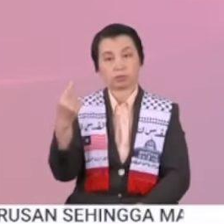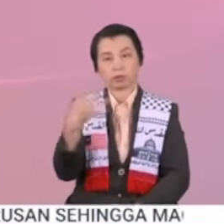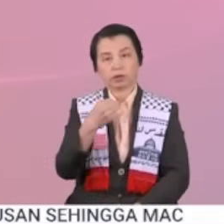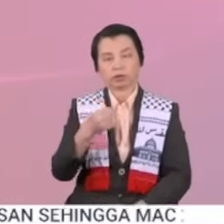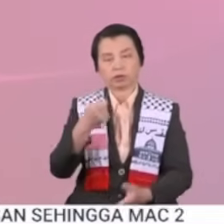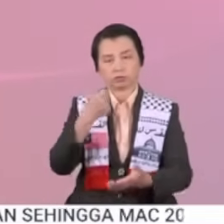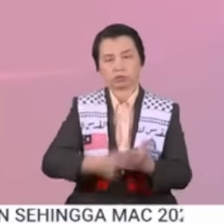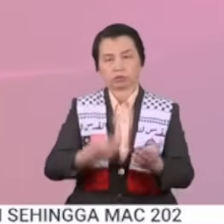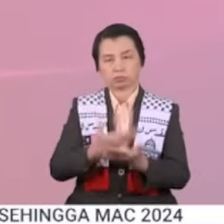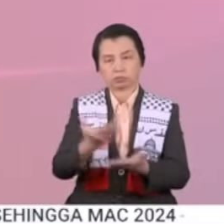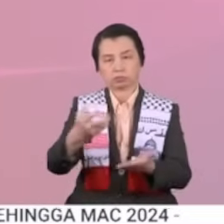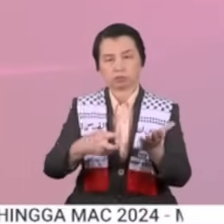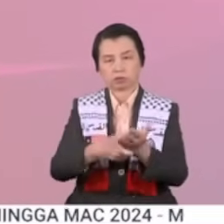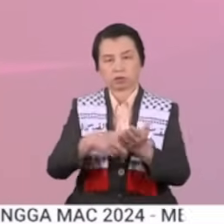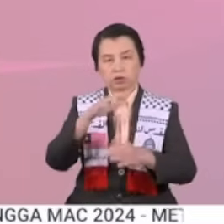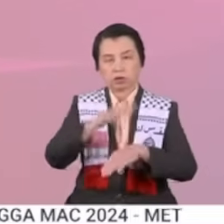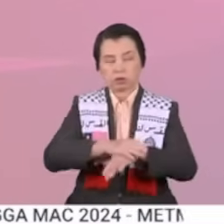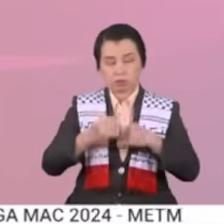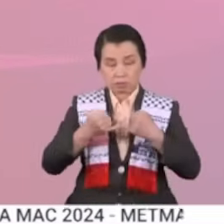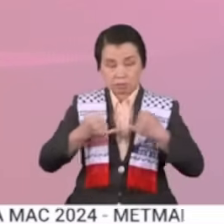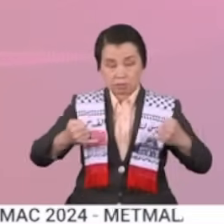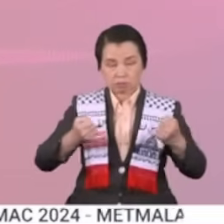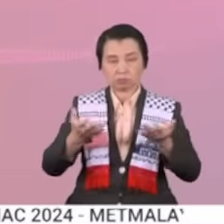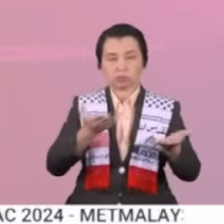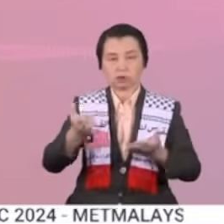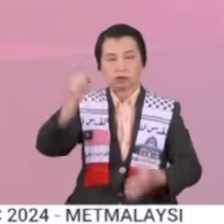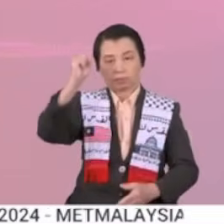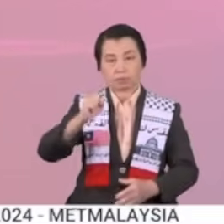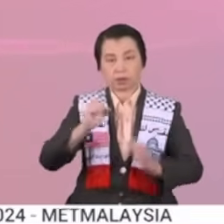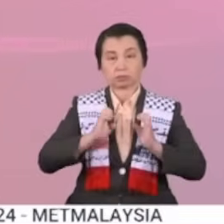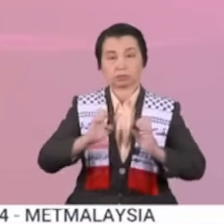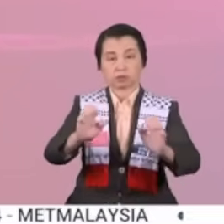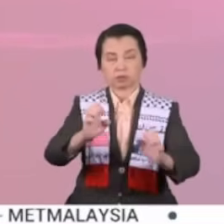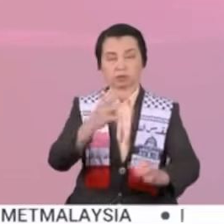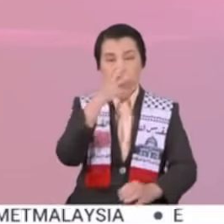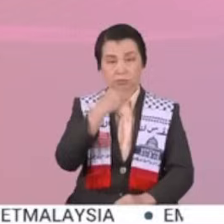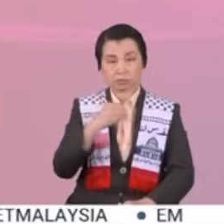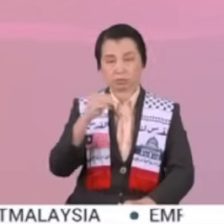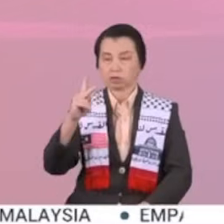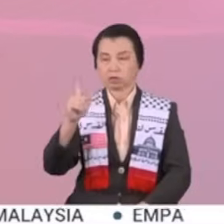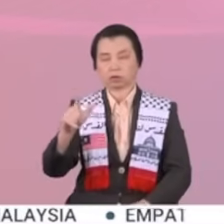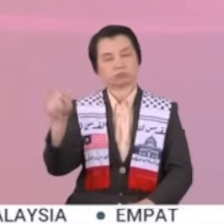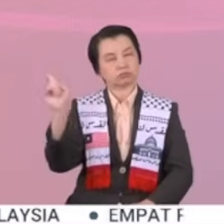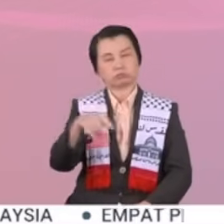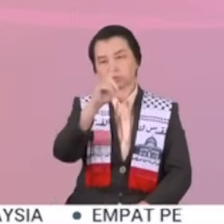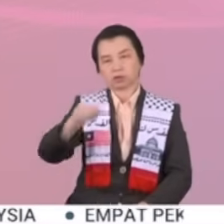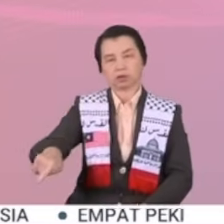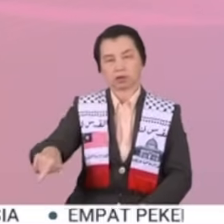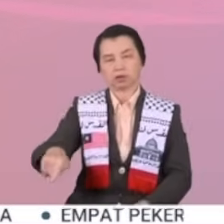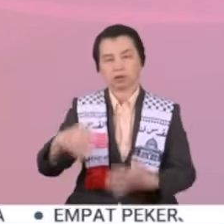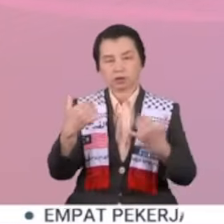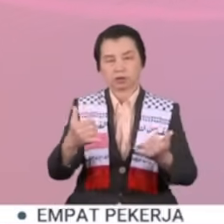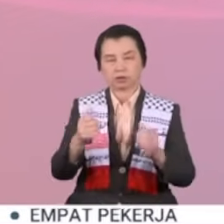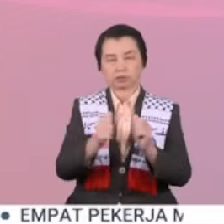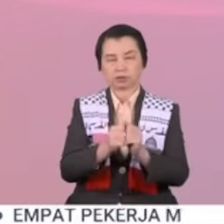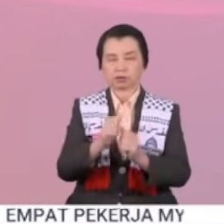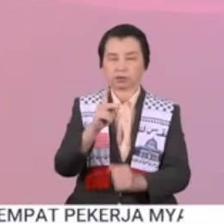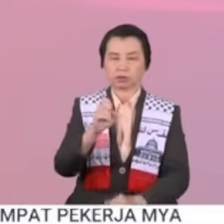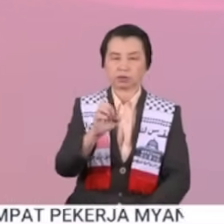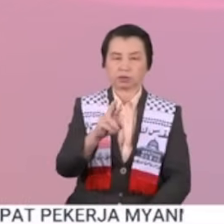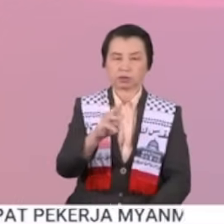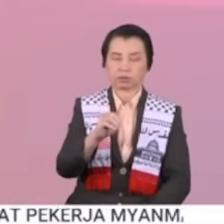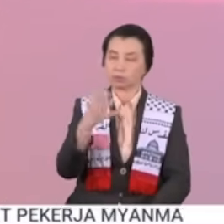caj pembelian tiket secara dalam talian bagi perkhidmatan bas ekspres Seremban Kuala Lumpur dimansuh perinciannya bersama azlina Kamaruddin di